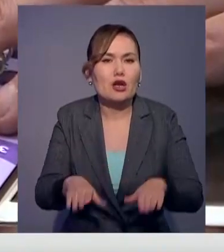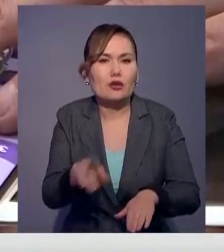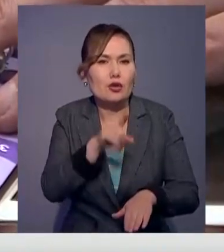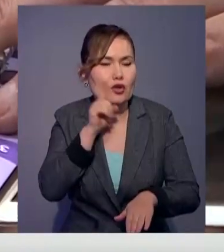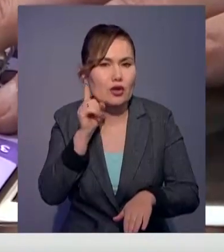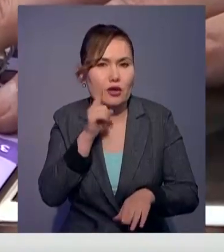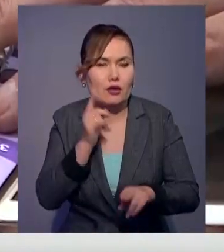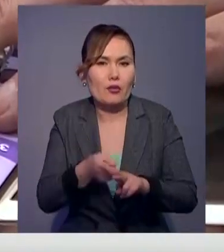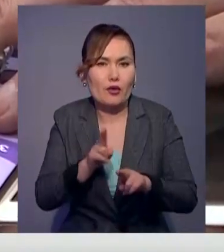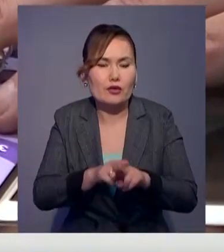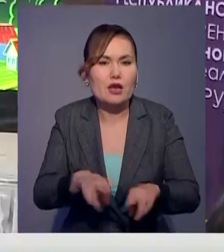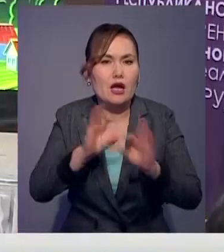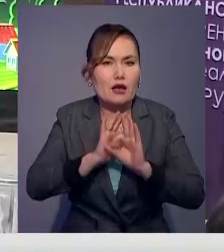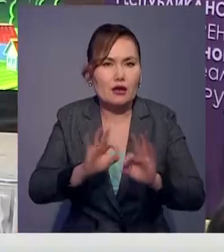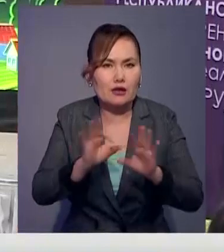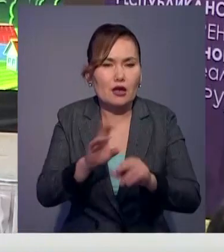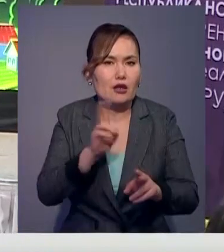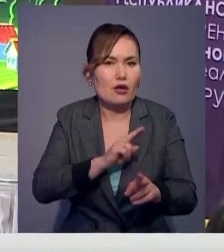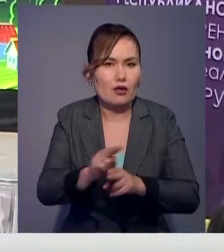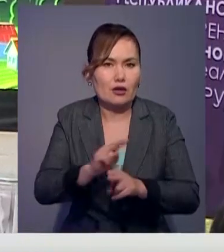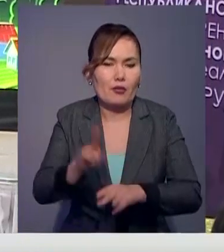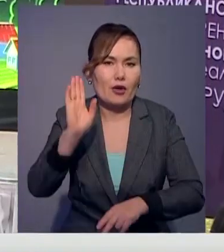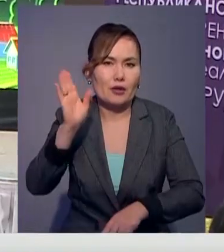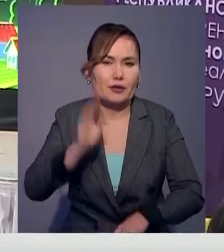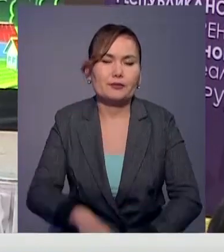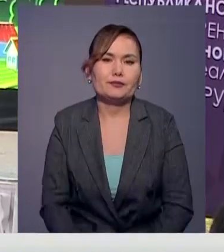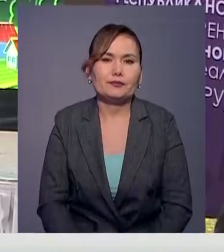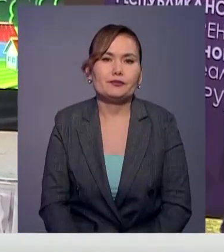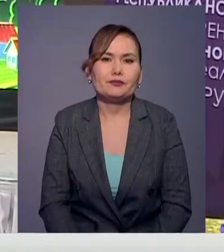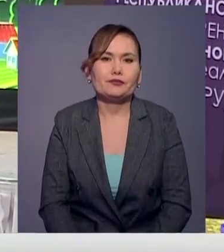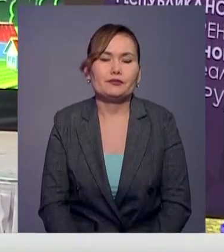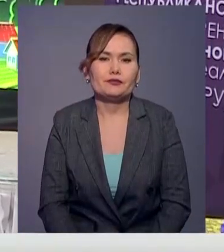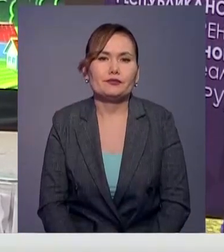жастарға жеткізсе игі. Талғатбек Абдықожа, Ғани Алшынбаев, Хабар 24.